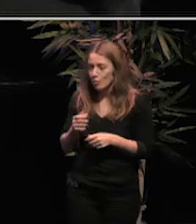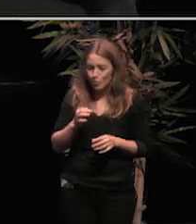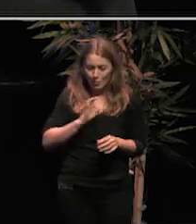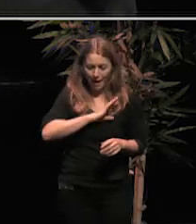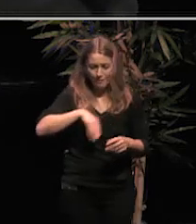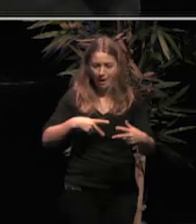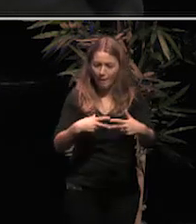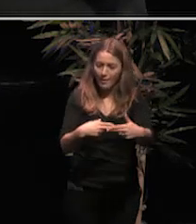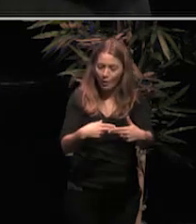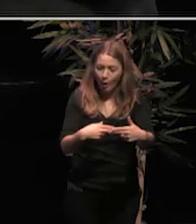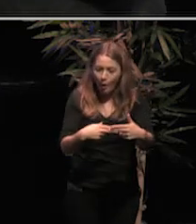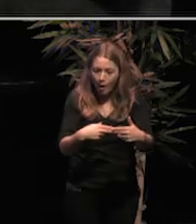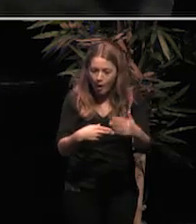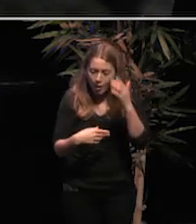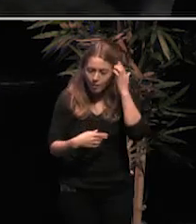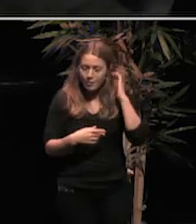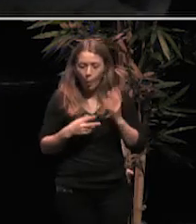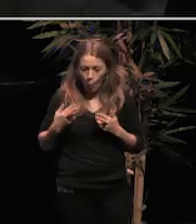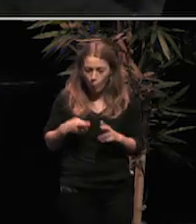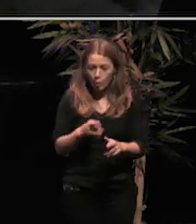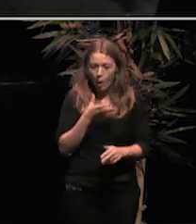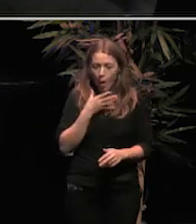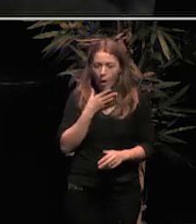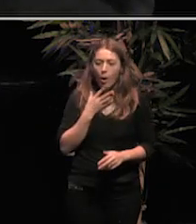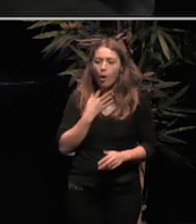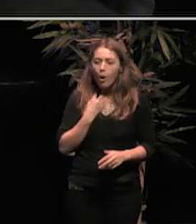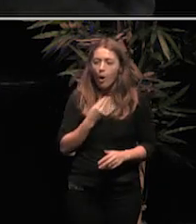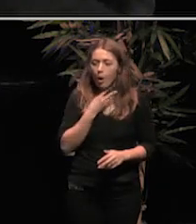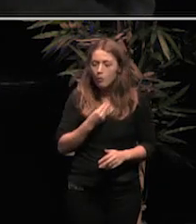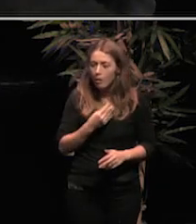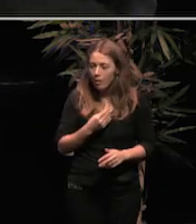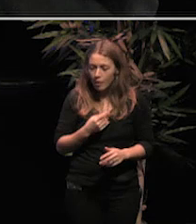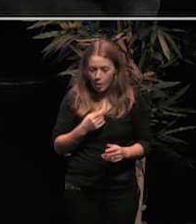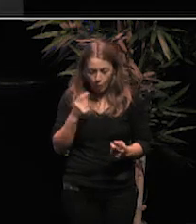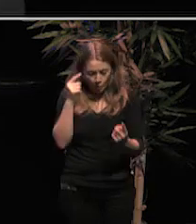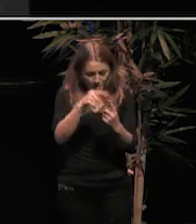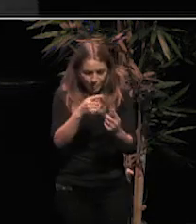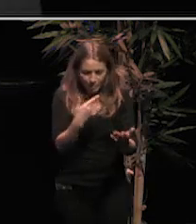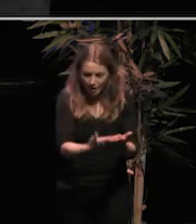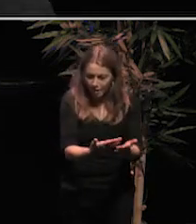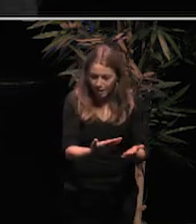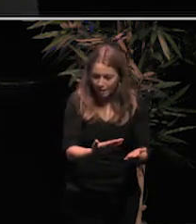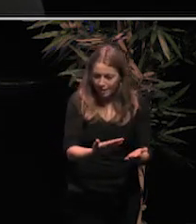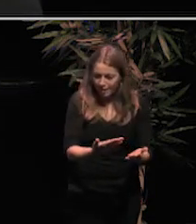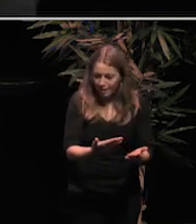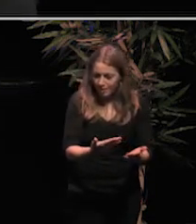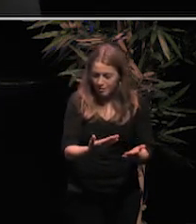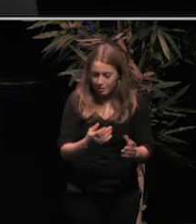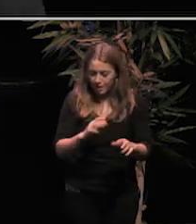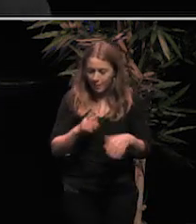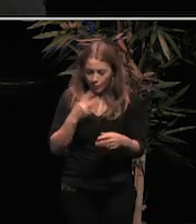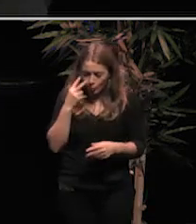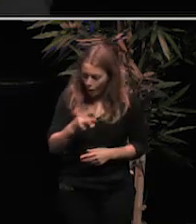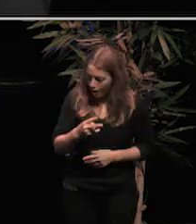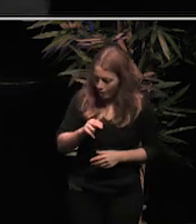que, bah, voilà, arriver en tête de la route du Rhum, quand vous êtes fixé cet objectif et que bah, finalement ça se réalise,